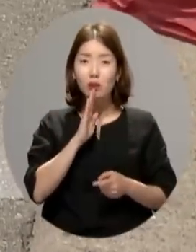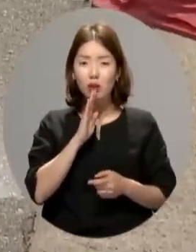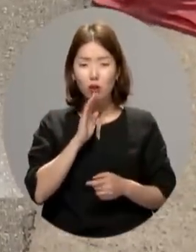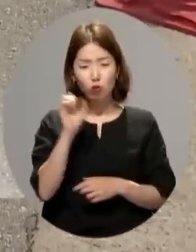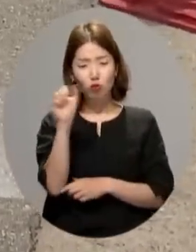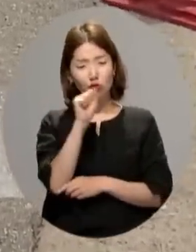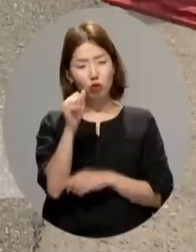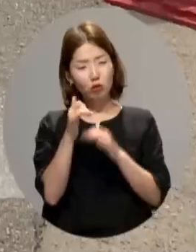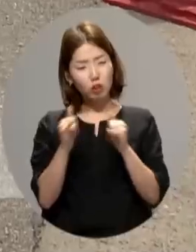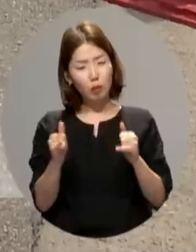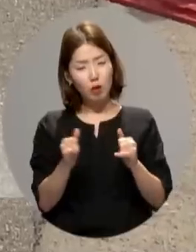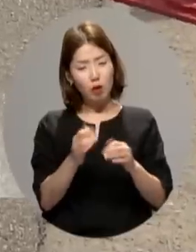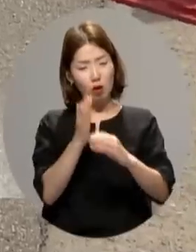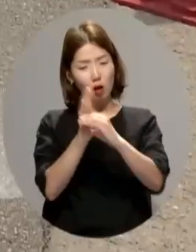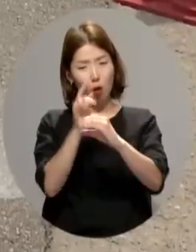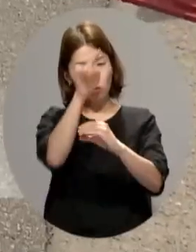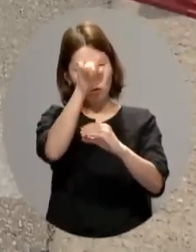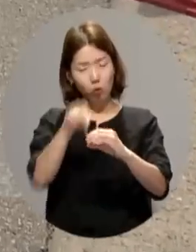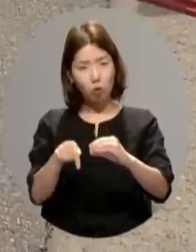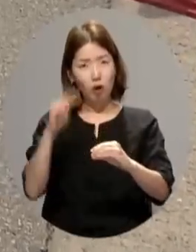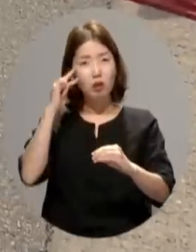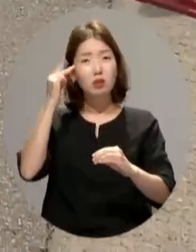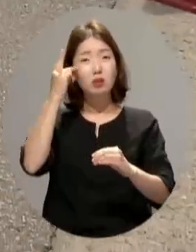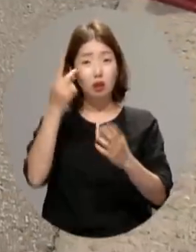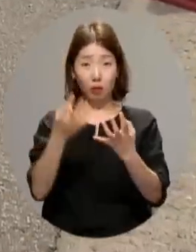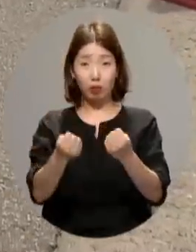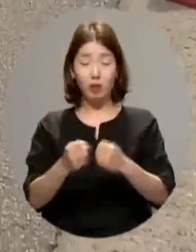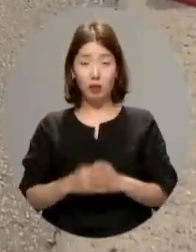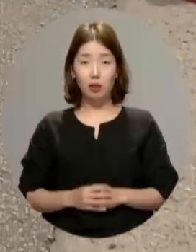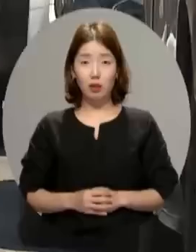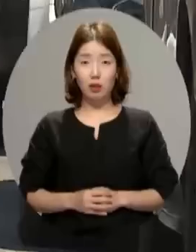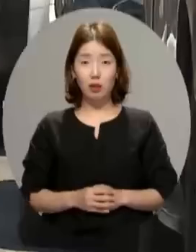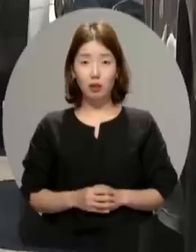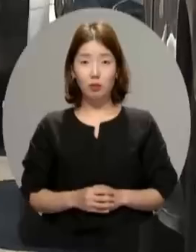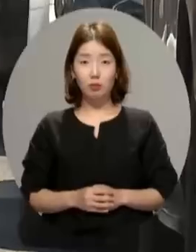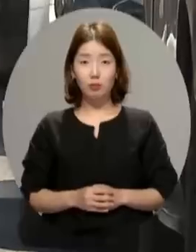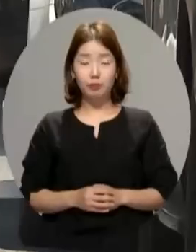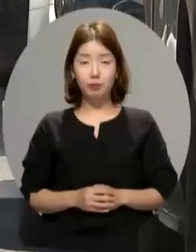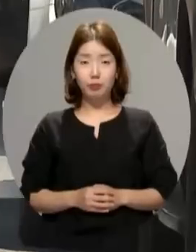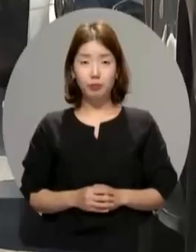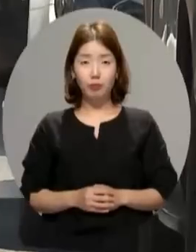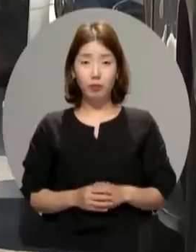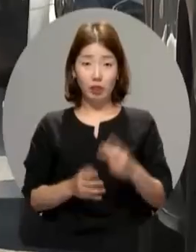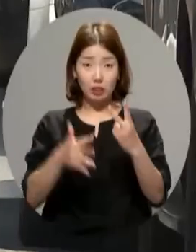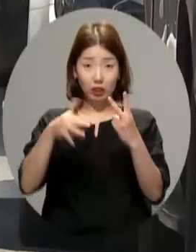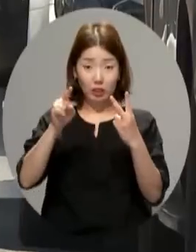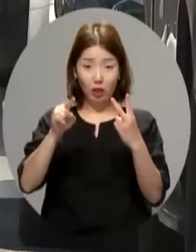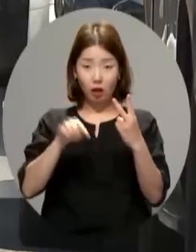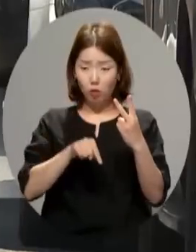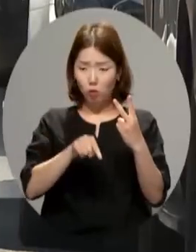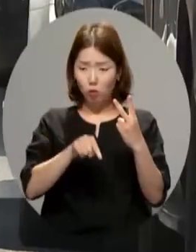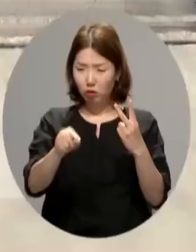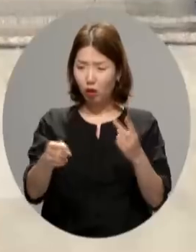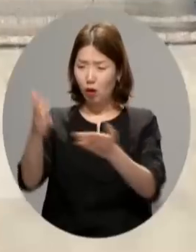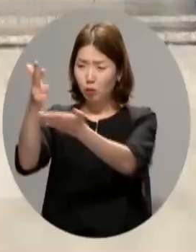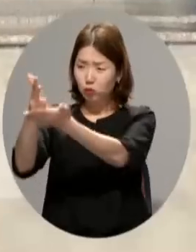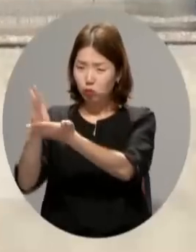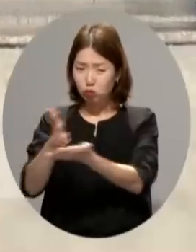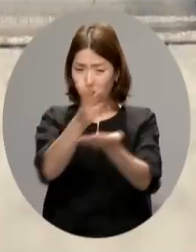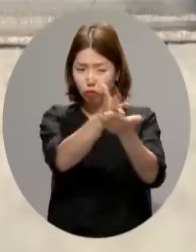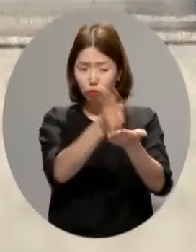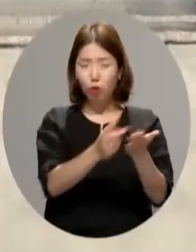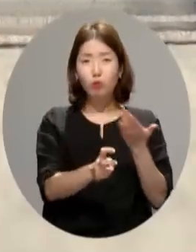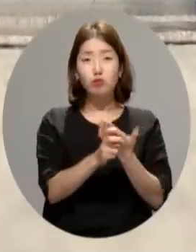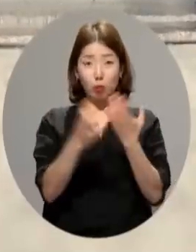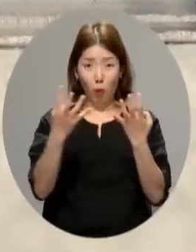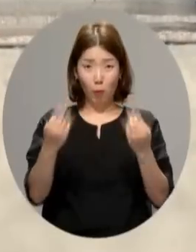운전자들이 중앙선으로 착각하는 경우가 많기 때문입니다. 심지어 2차선 도로 양옆으로 불법 주차